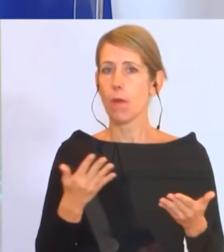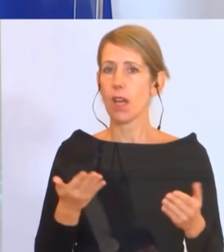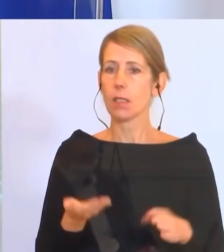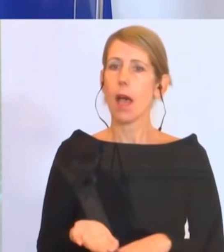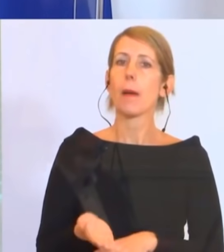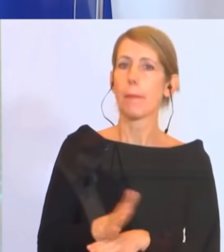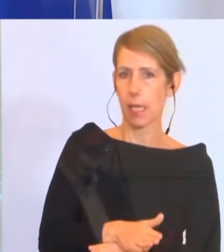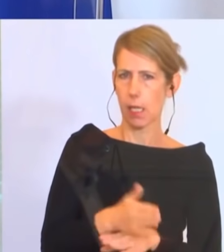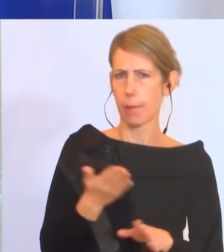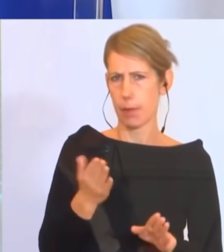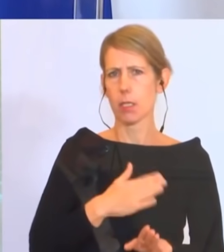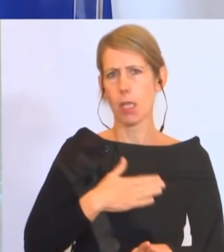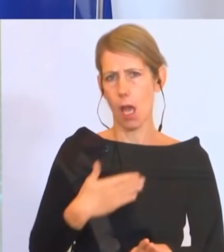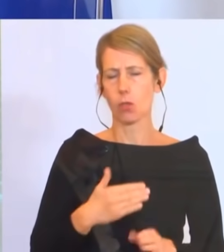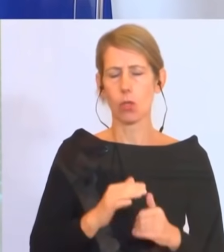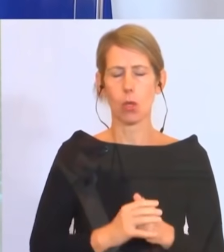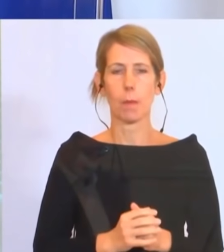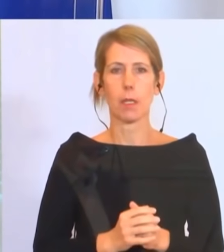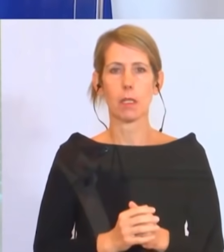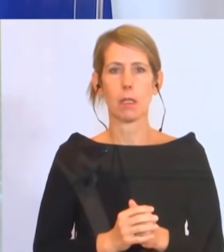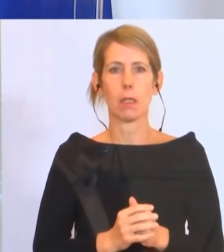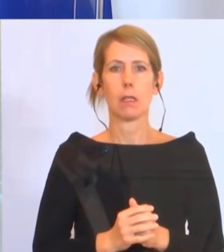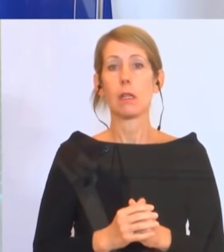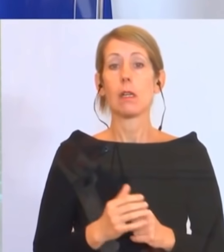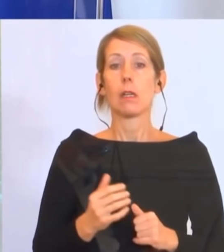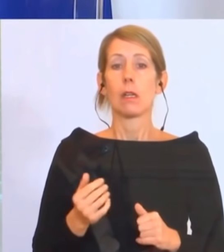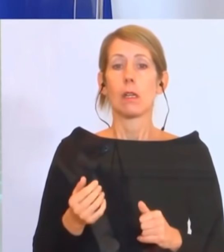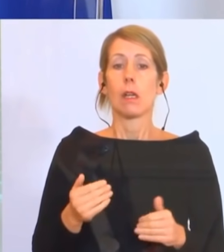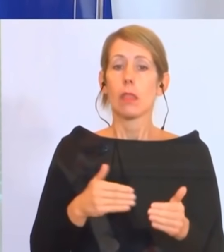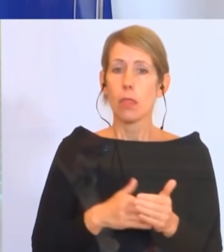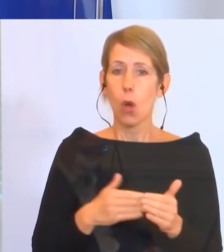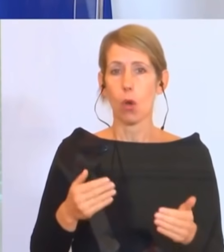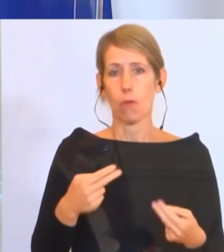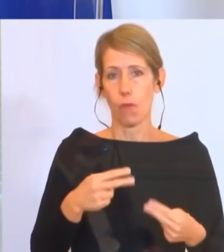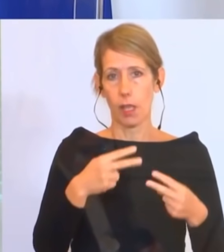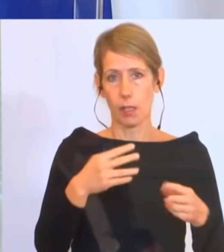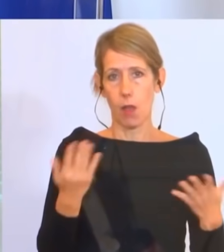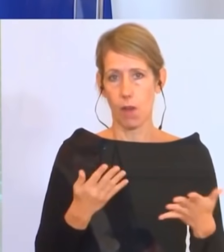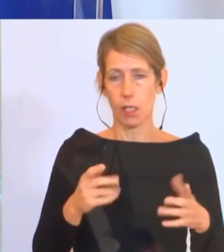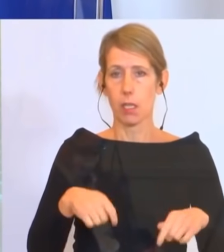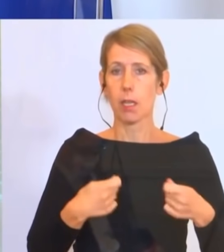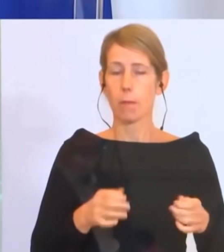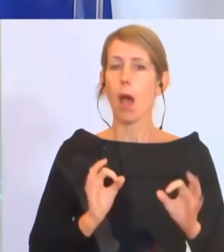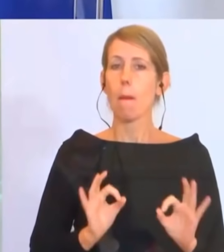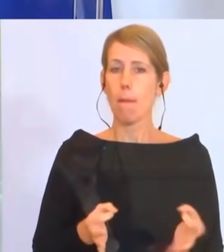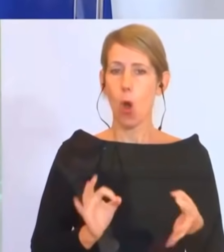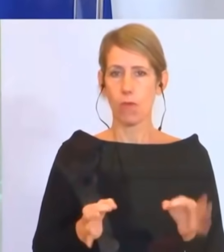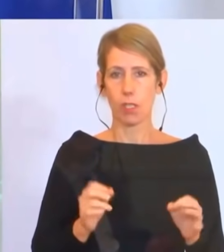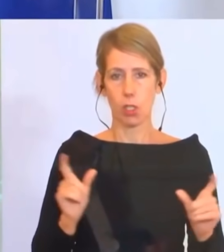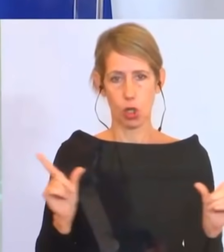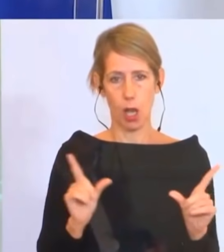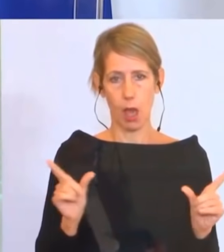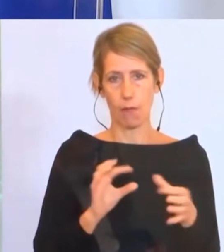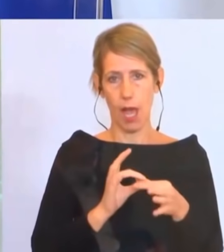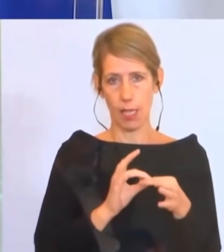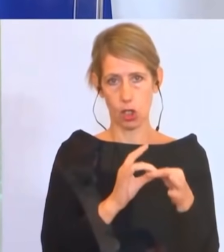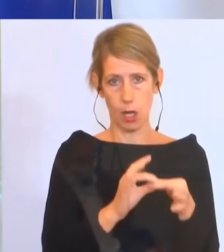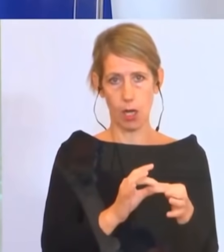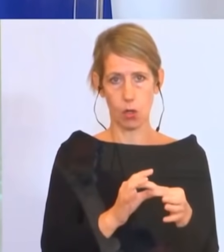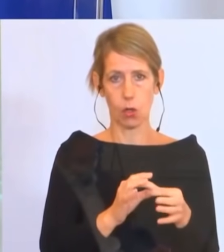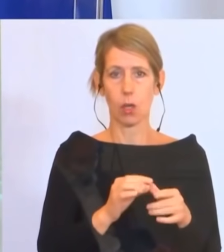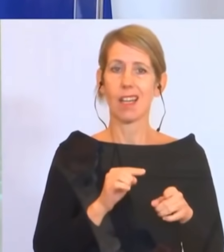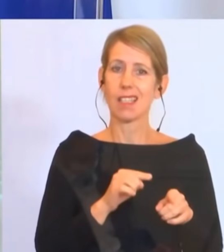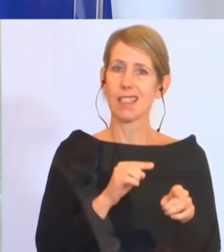Begräbnisse. Darüber hinaus gibt es professionelle Veranstaltungen. Das ist der Teil, der nicht